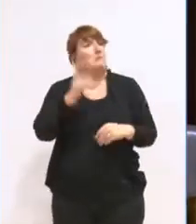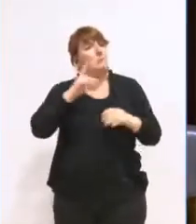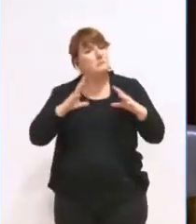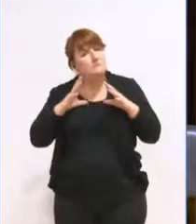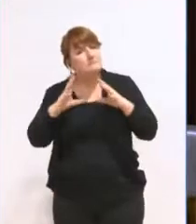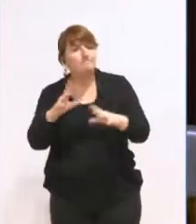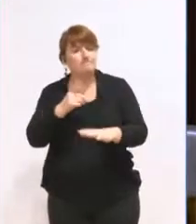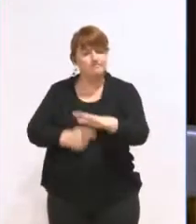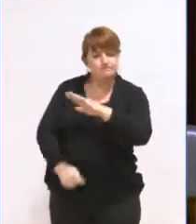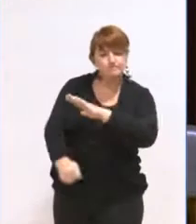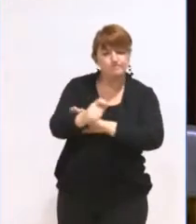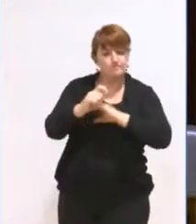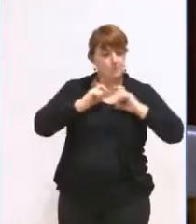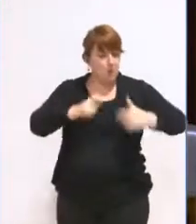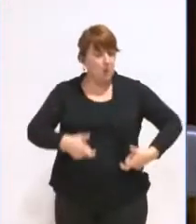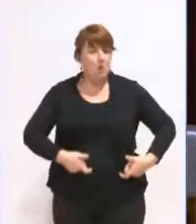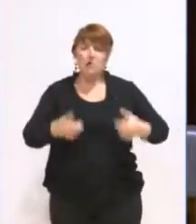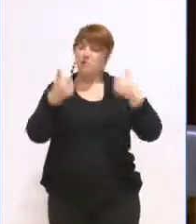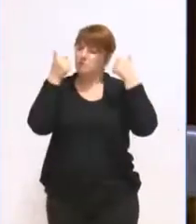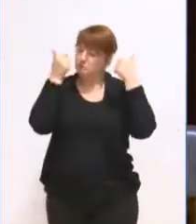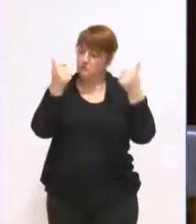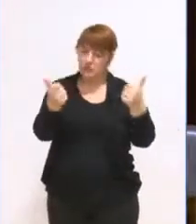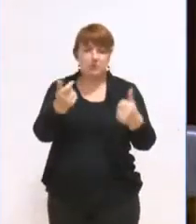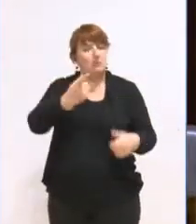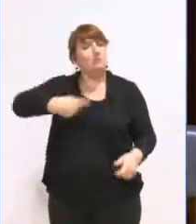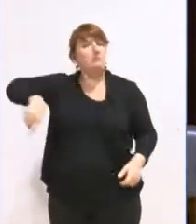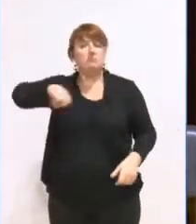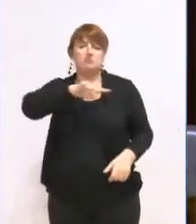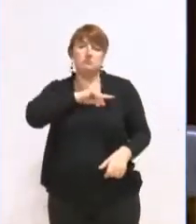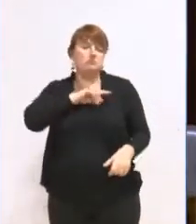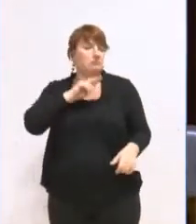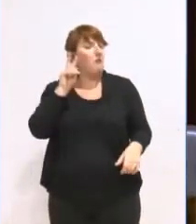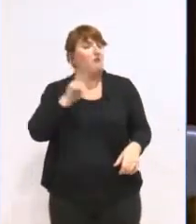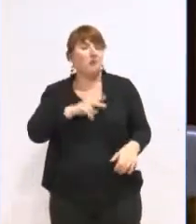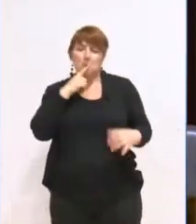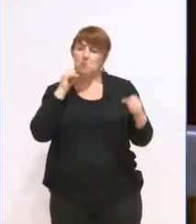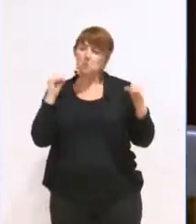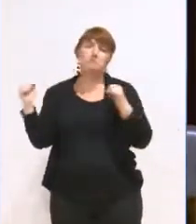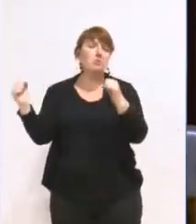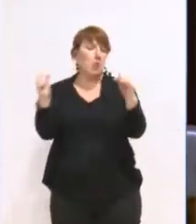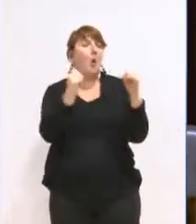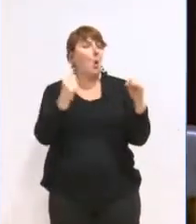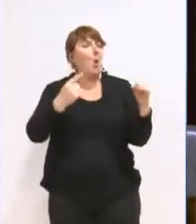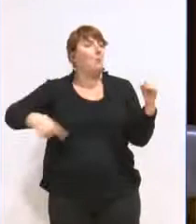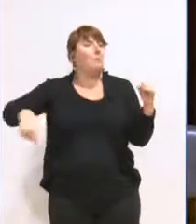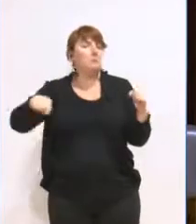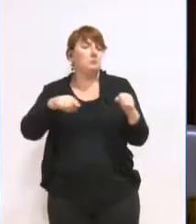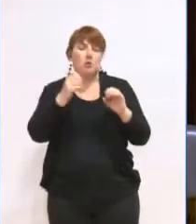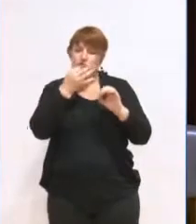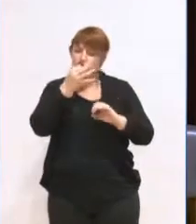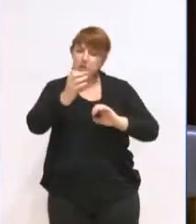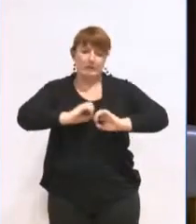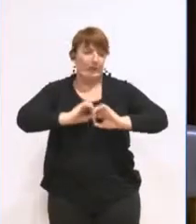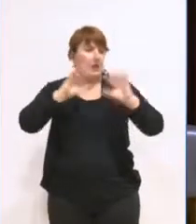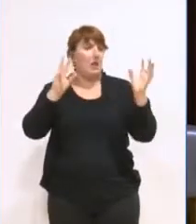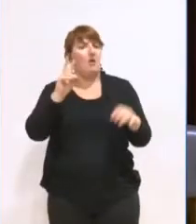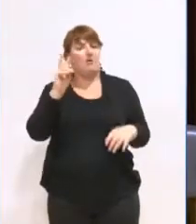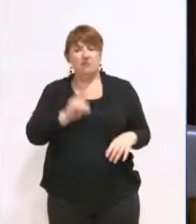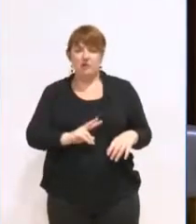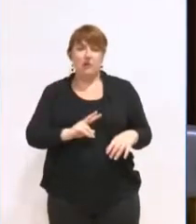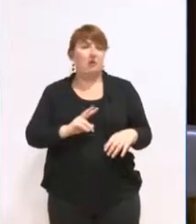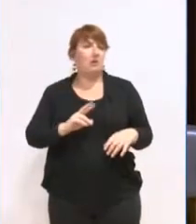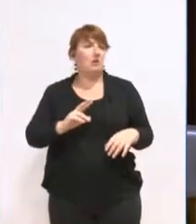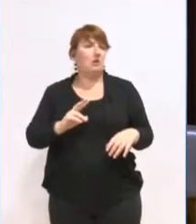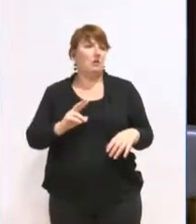bien. Là-dessus, je pense que beaucoup d'entre nous pouvons nous retrouver, et je le dis très clairement, je pense que ça a été un des grands